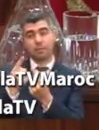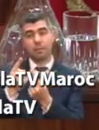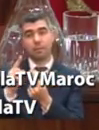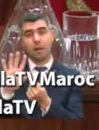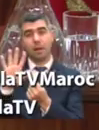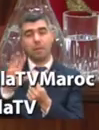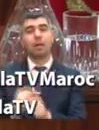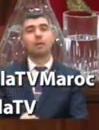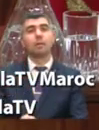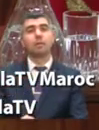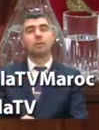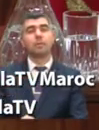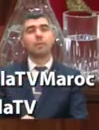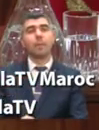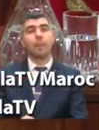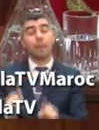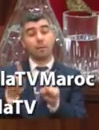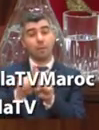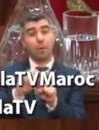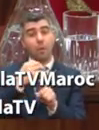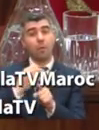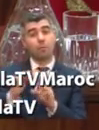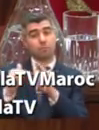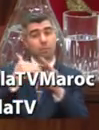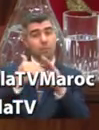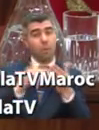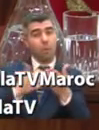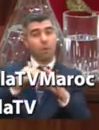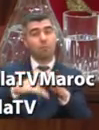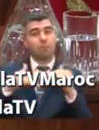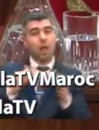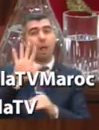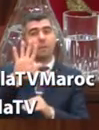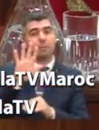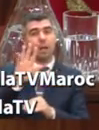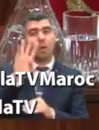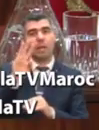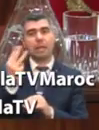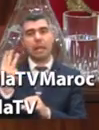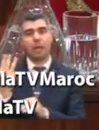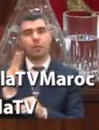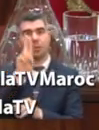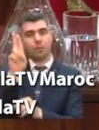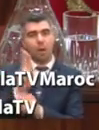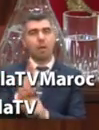أبريل 2019، توصلت رئاسة مجلس النواب ب 513 سؤالا